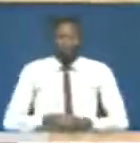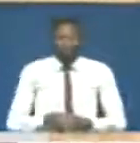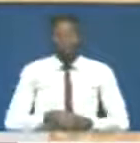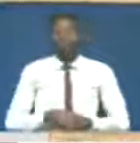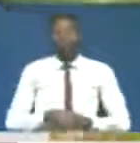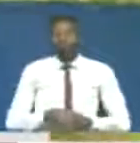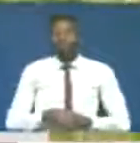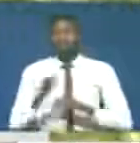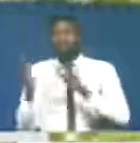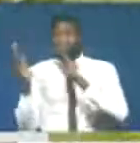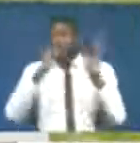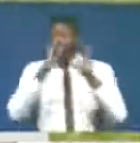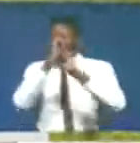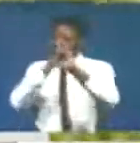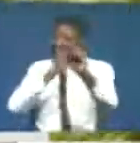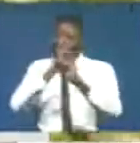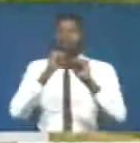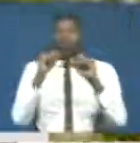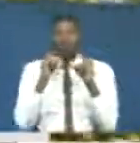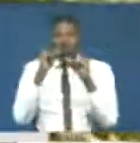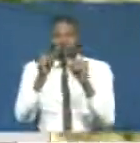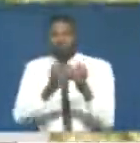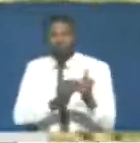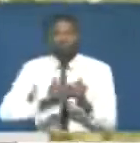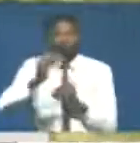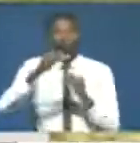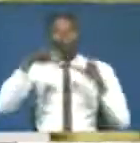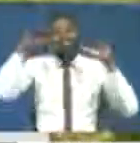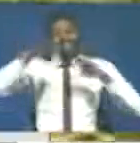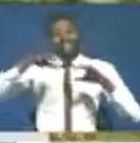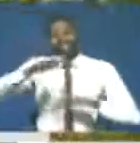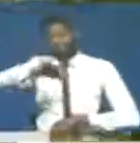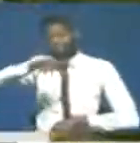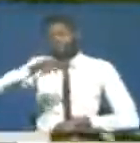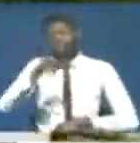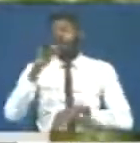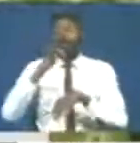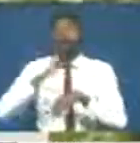than average rains in the short rain season that will affect agricultural production.